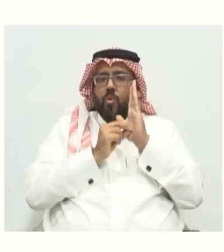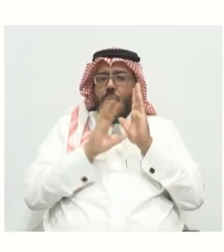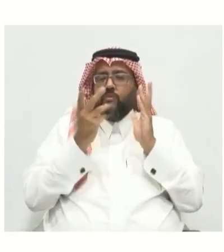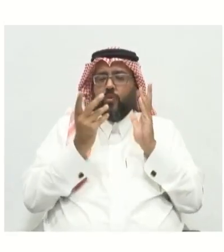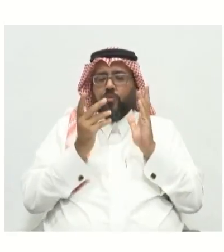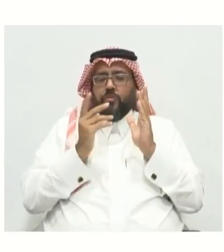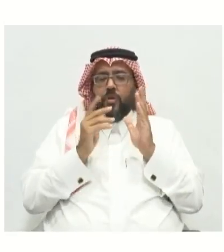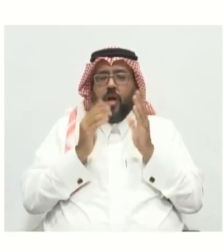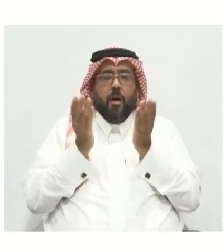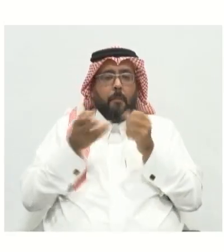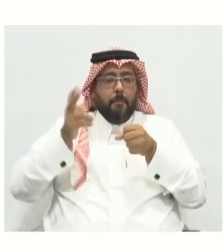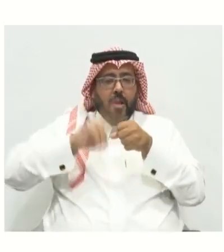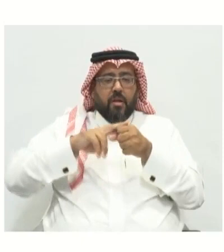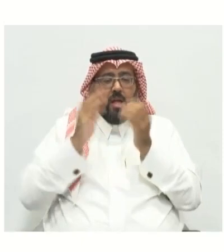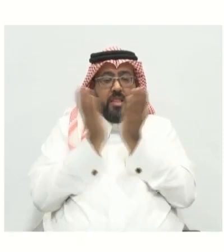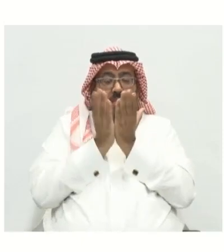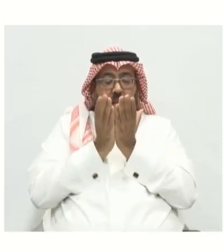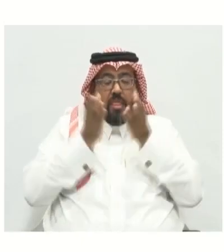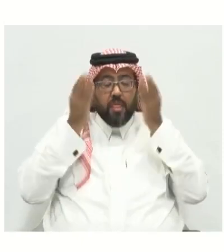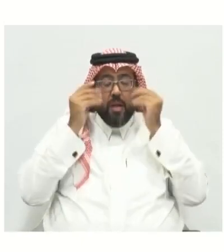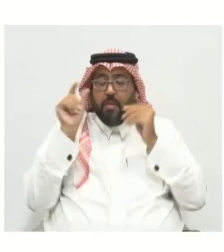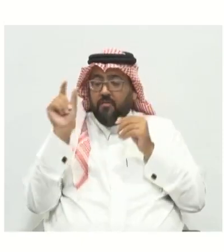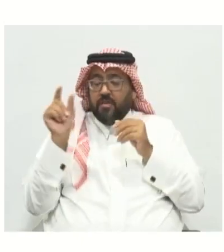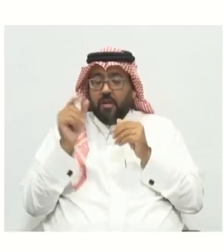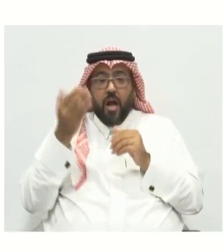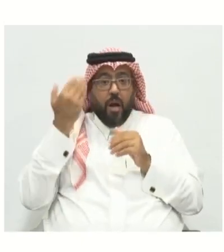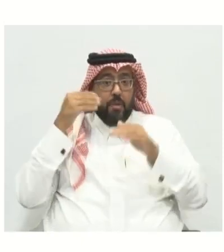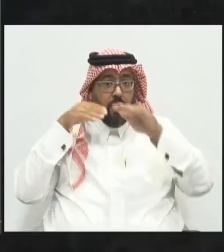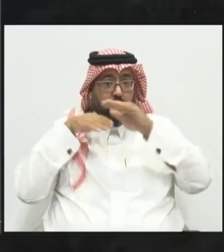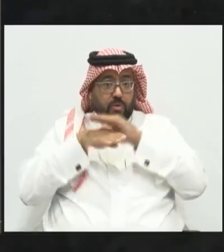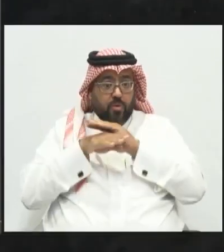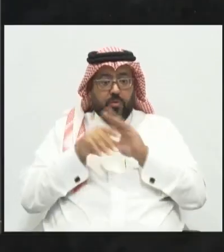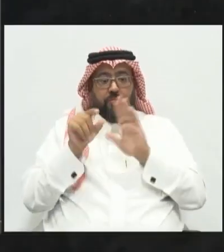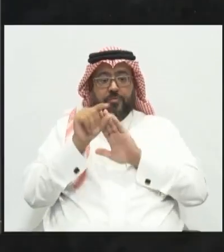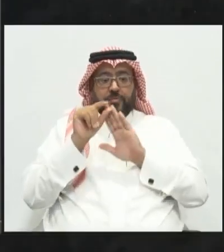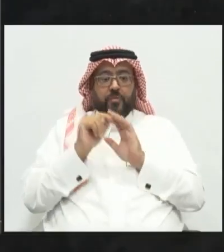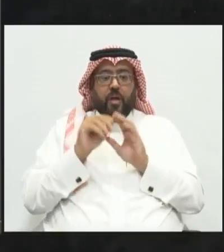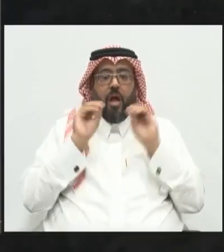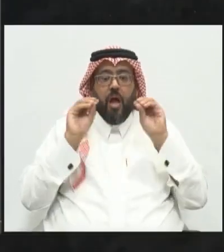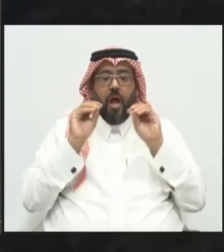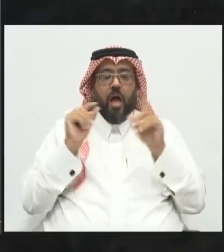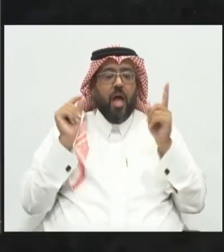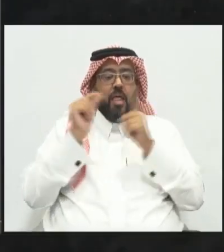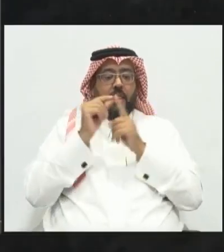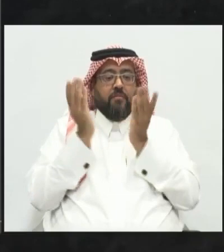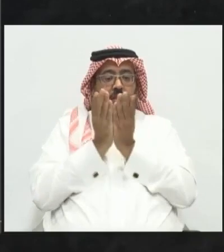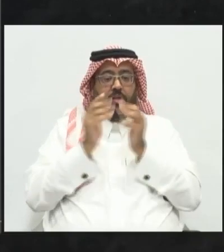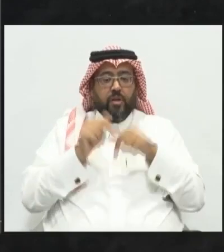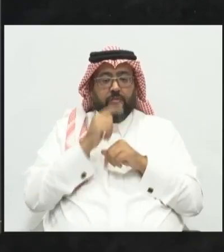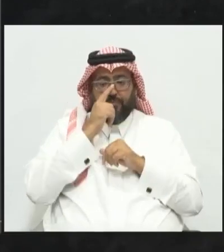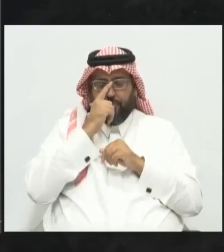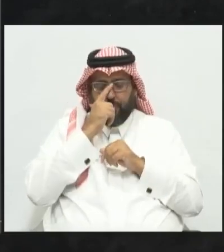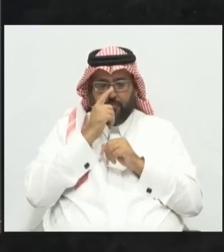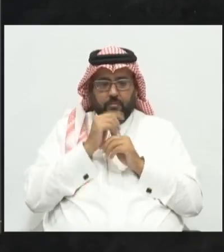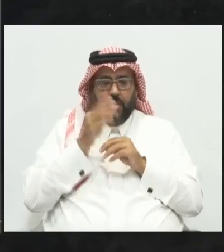في اثناء هذا الفصل وقبل البدايه والشروع بالدرس نود ان نذكر اهداف درسنا لهذا اليوم